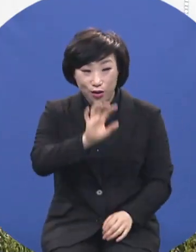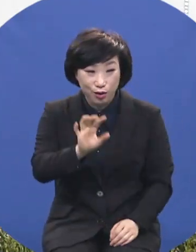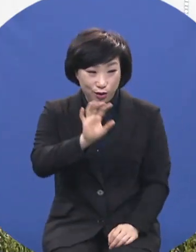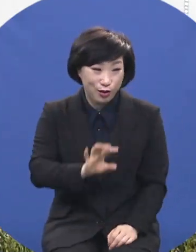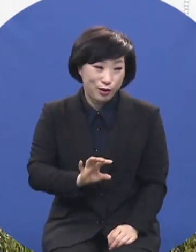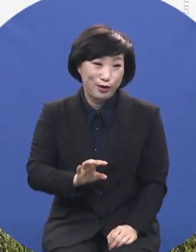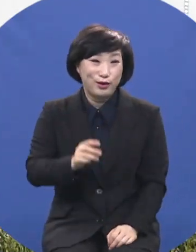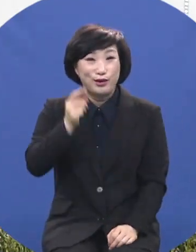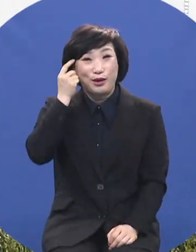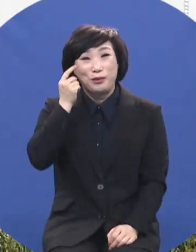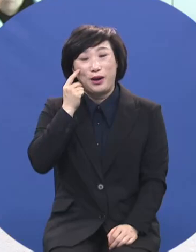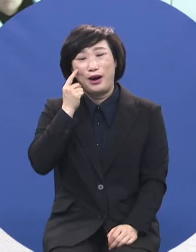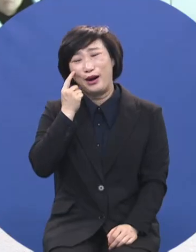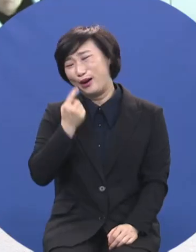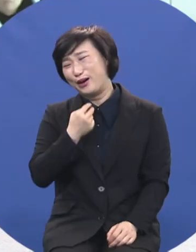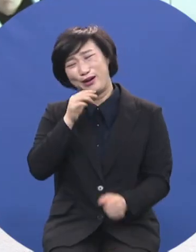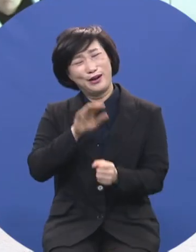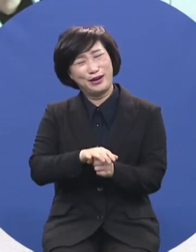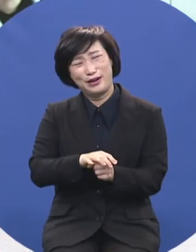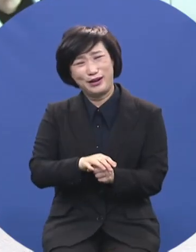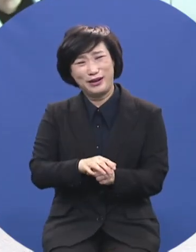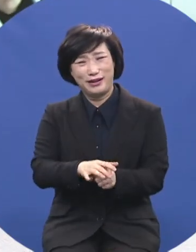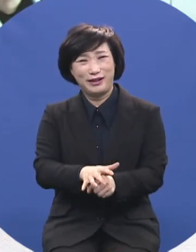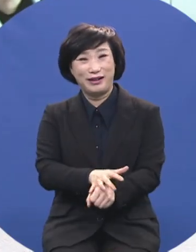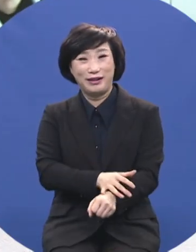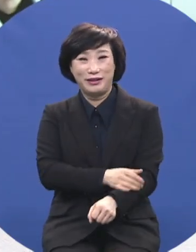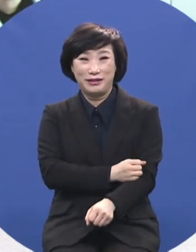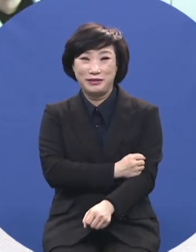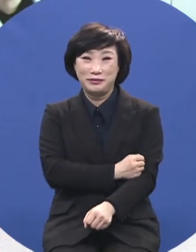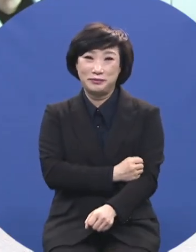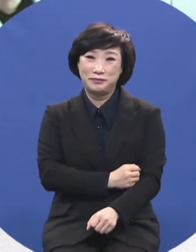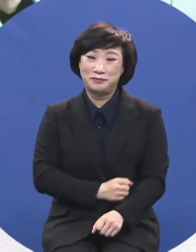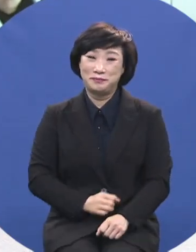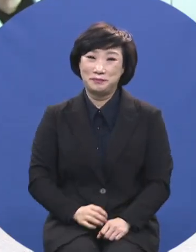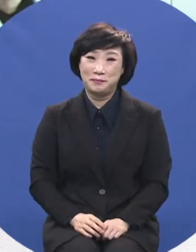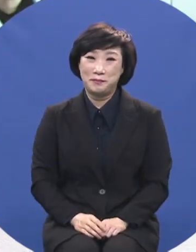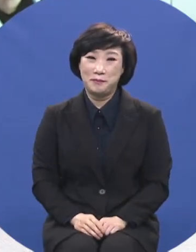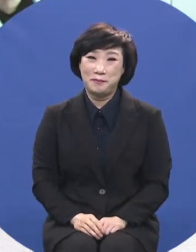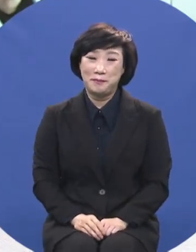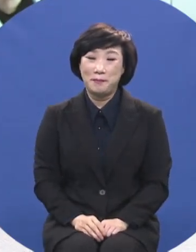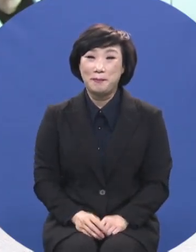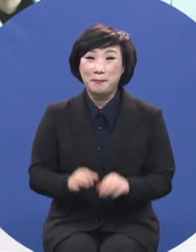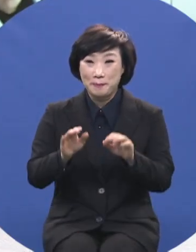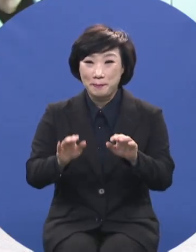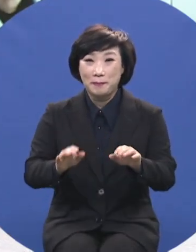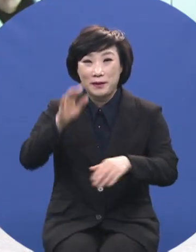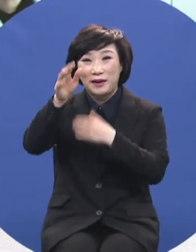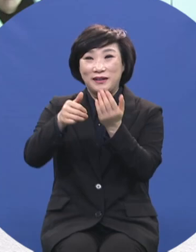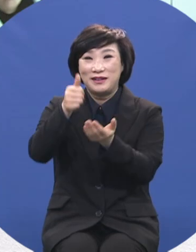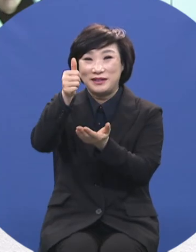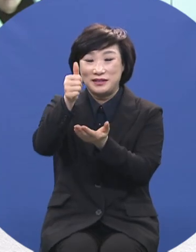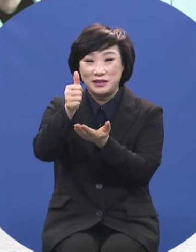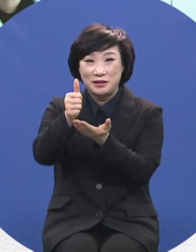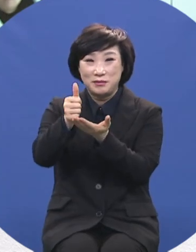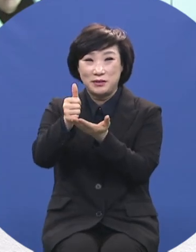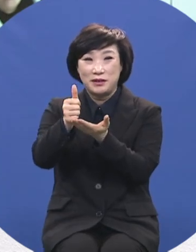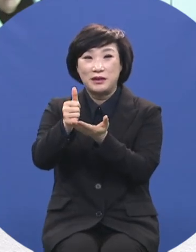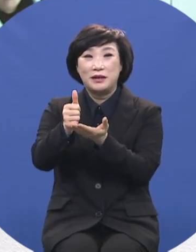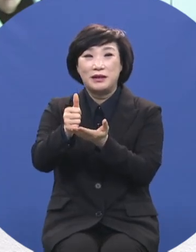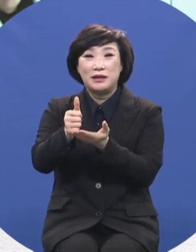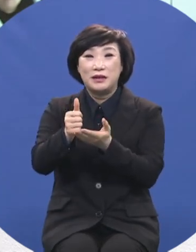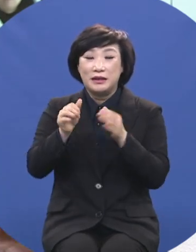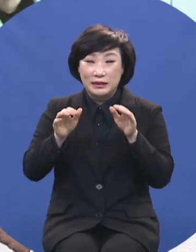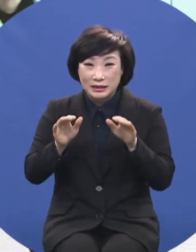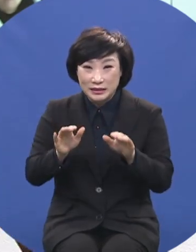생각만 해도 소름이 바싹바싹 끼쳐집니다. 그래서 하나님은 그래도